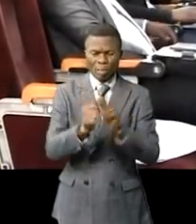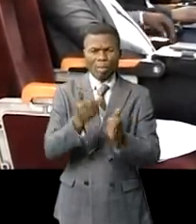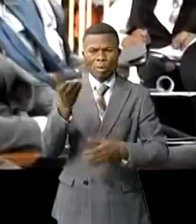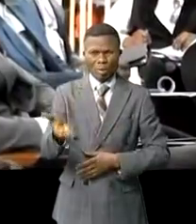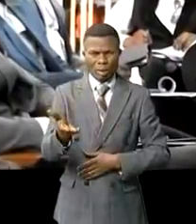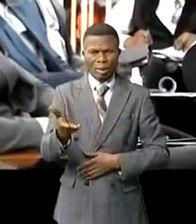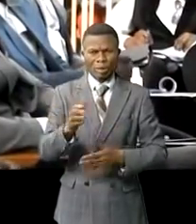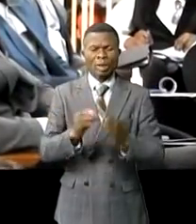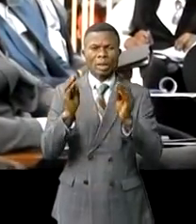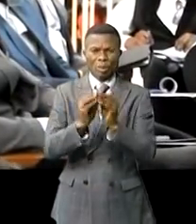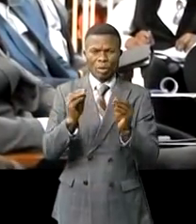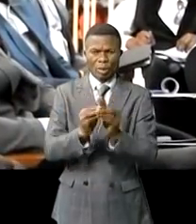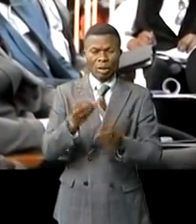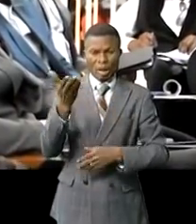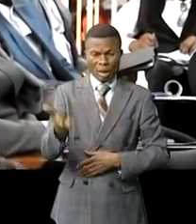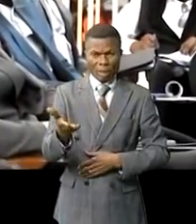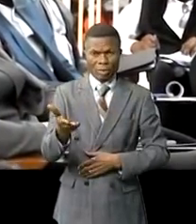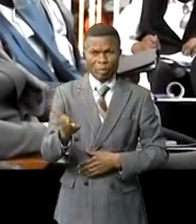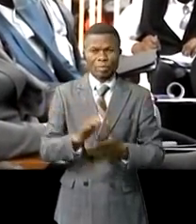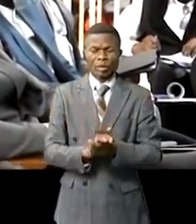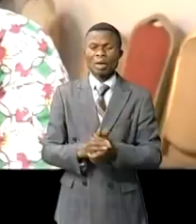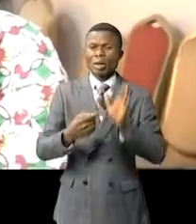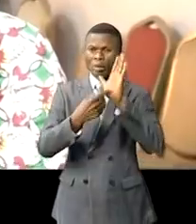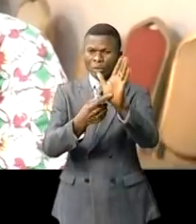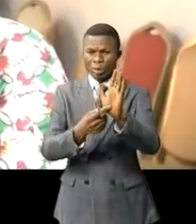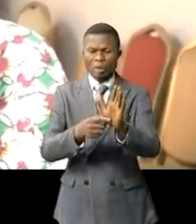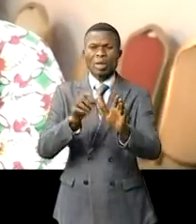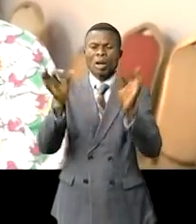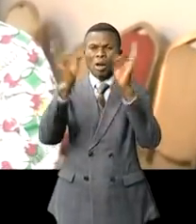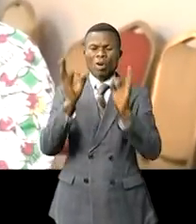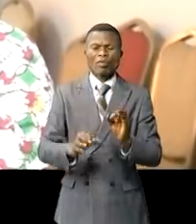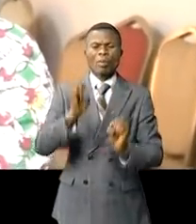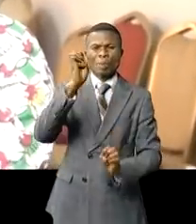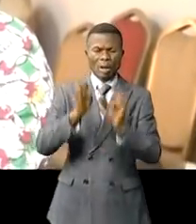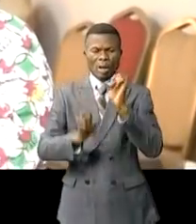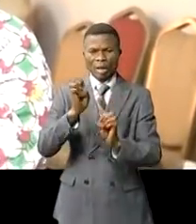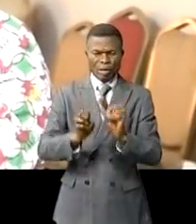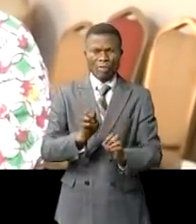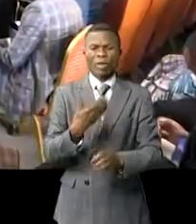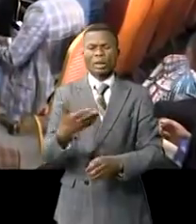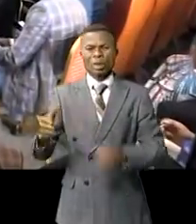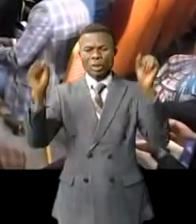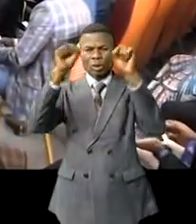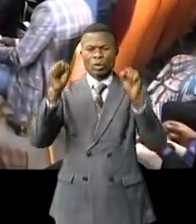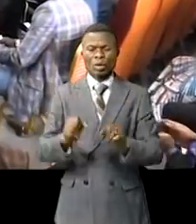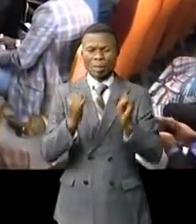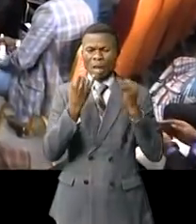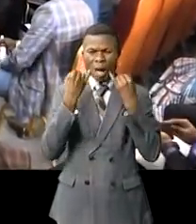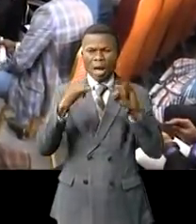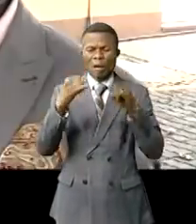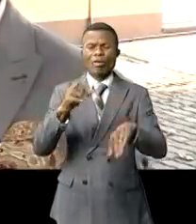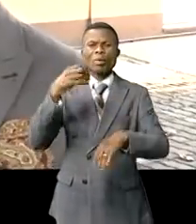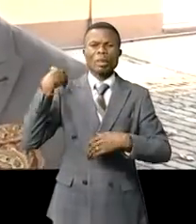problématique. Réunion au cours de laquelle a été présenté les formulaires d'évaluation de la maturité des systèmes d'information de l'État.